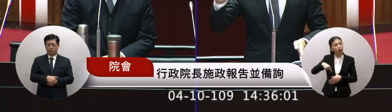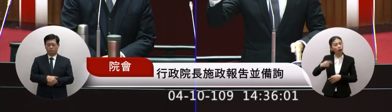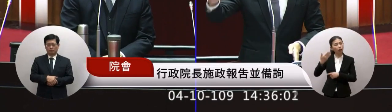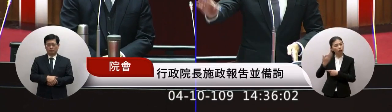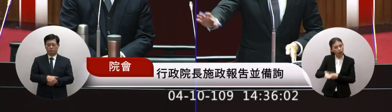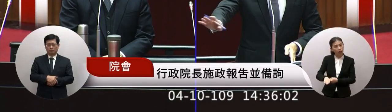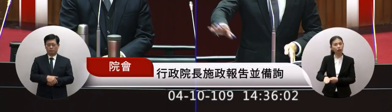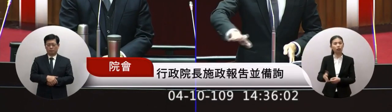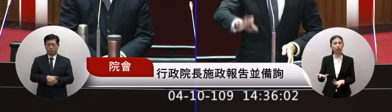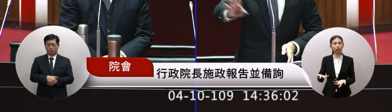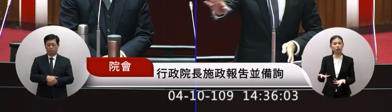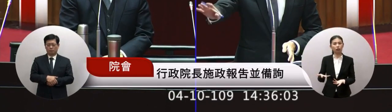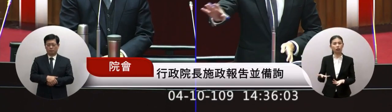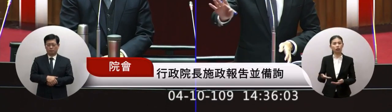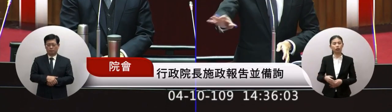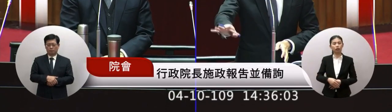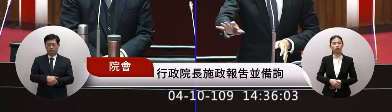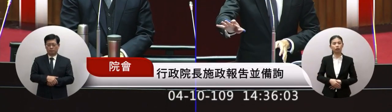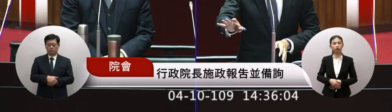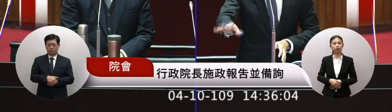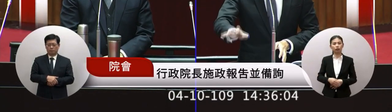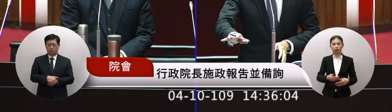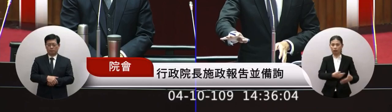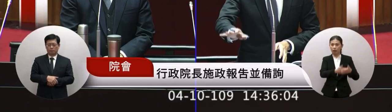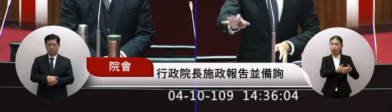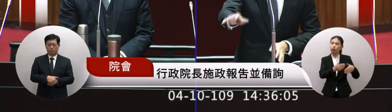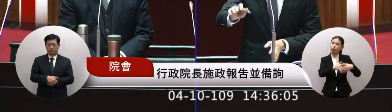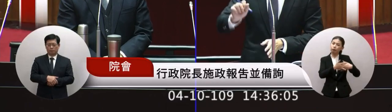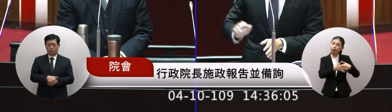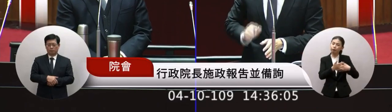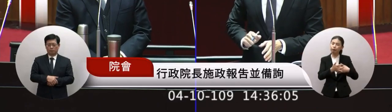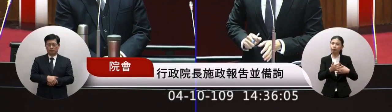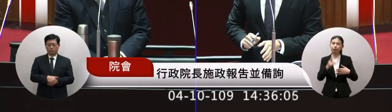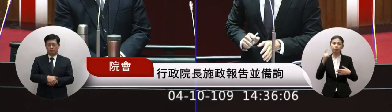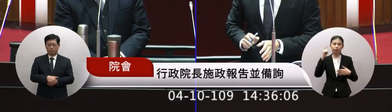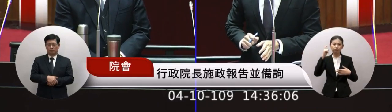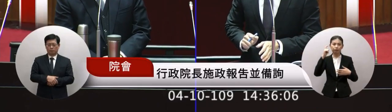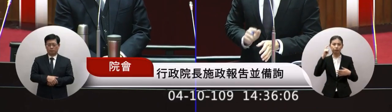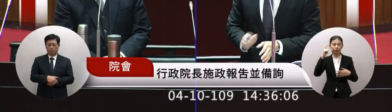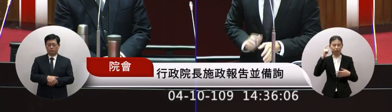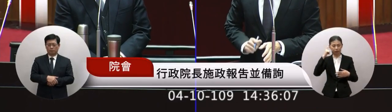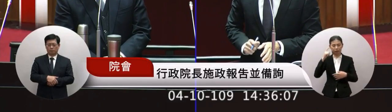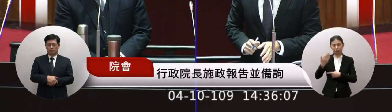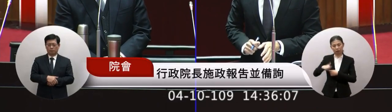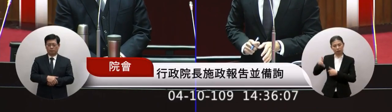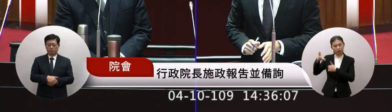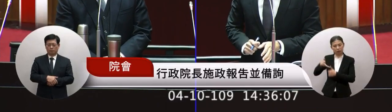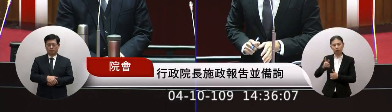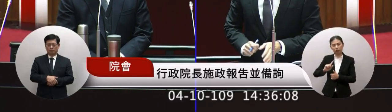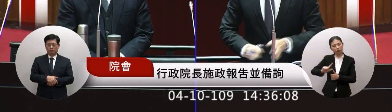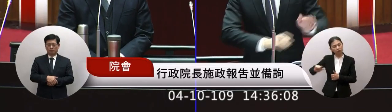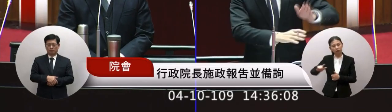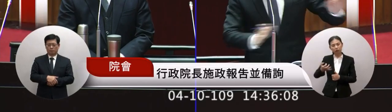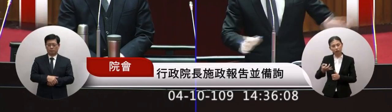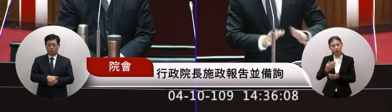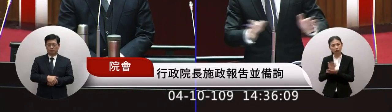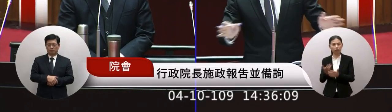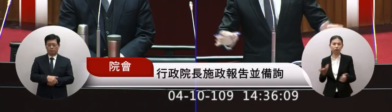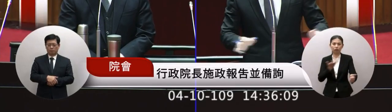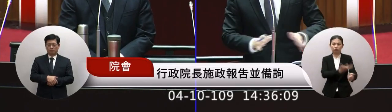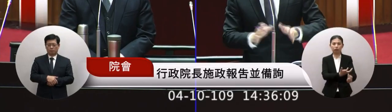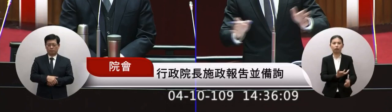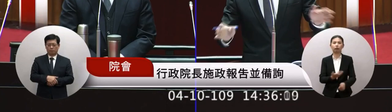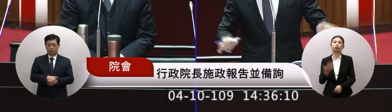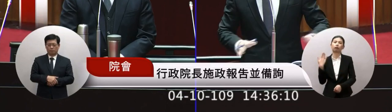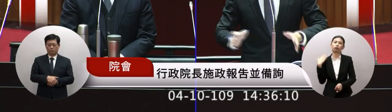了后，这个这个伊的中国的这个亲戚要来。继承伊的这个遗产的问题啦吼，啊，过去因为无